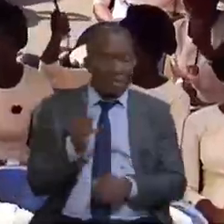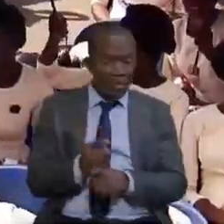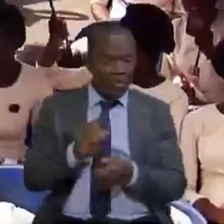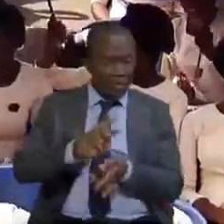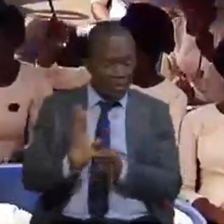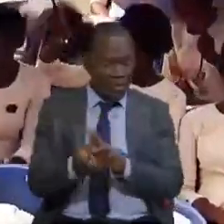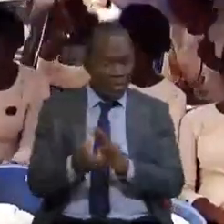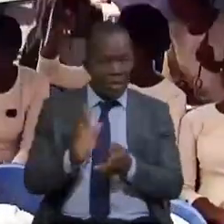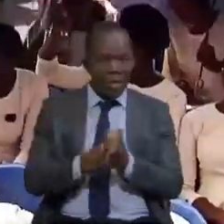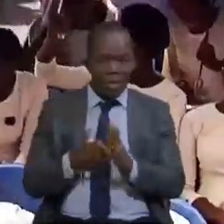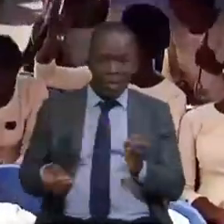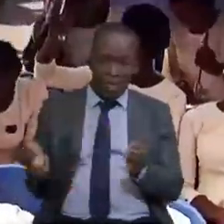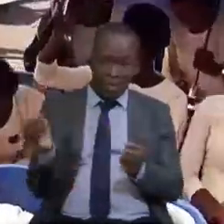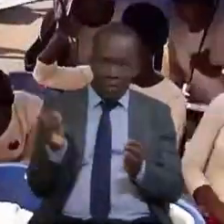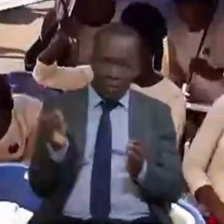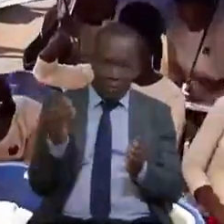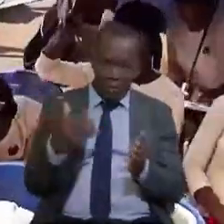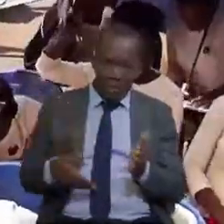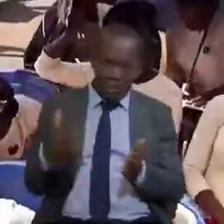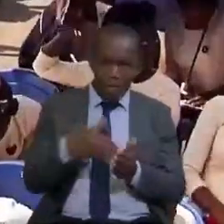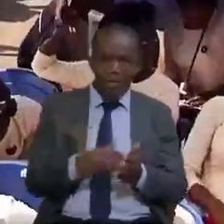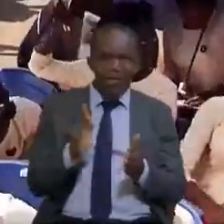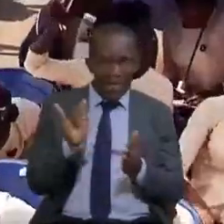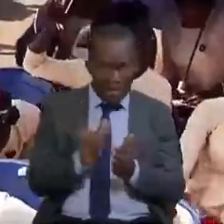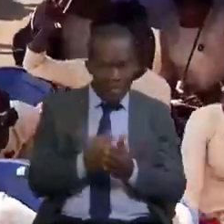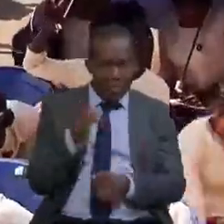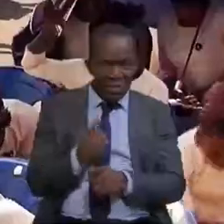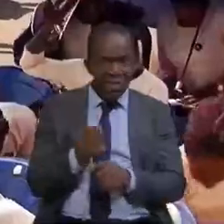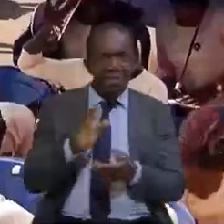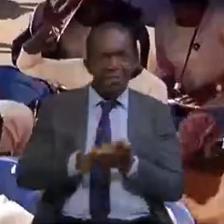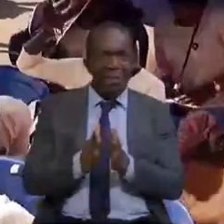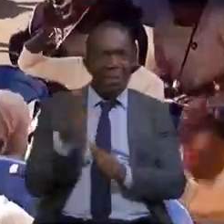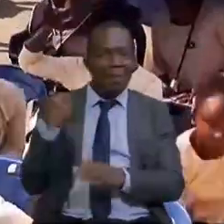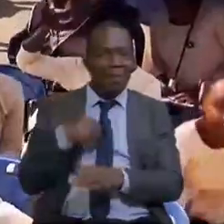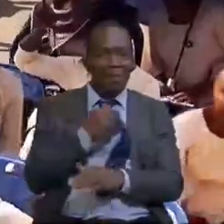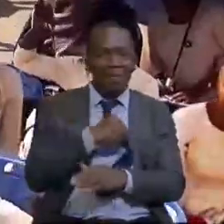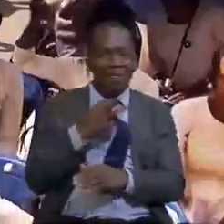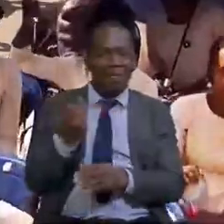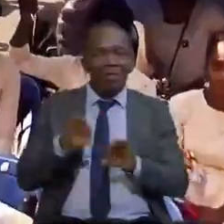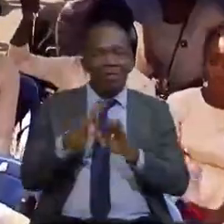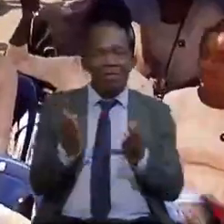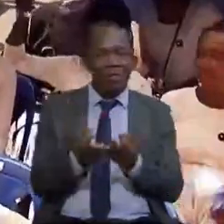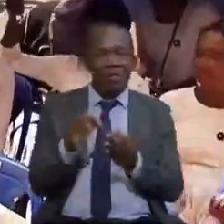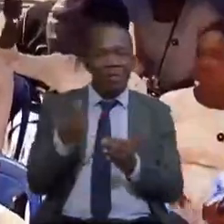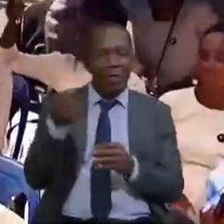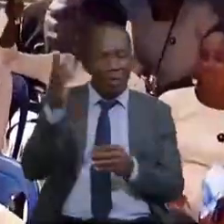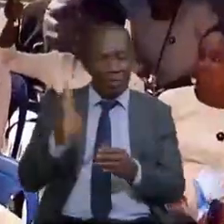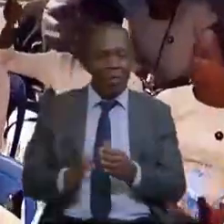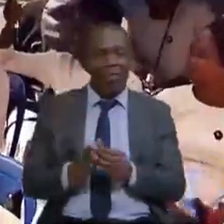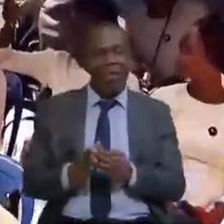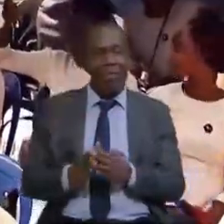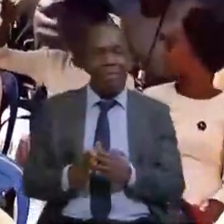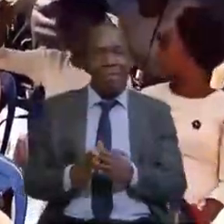sont devenus membres de la famille de Dieu. Et alors, s'ils sont des petits enfants, c'est